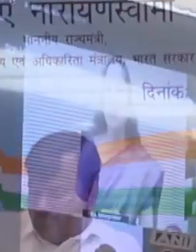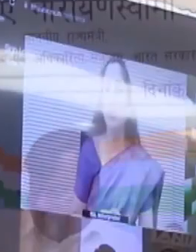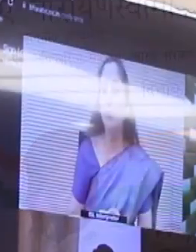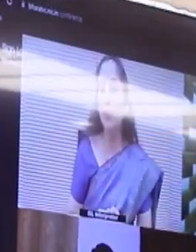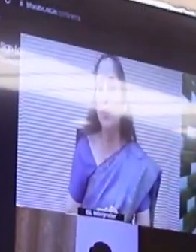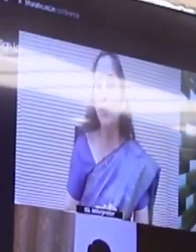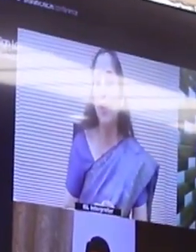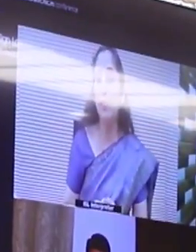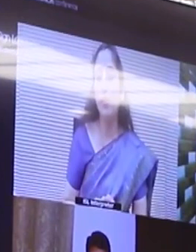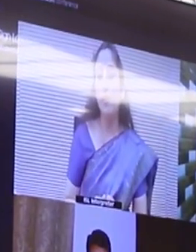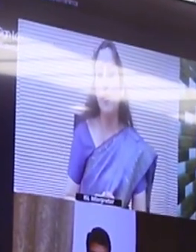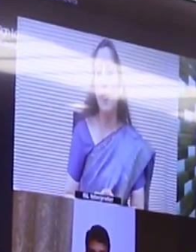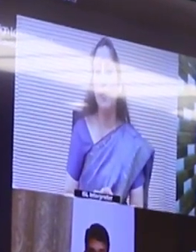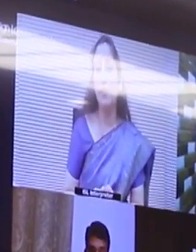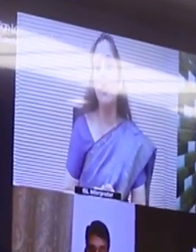महत्वपूर्ण कदम है।